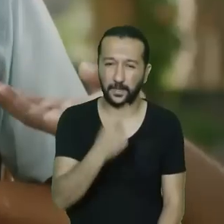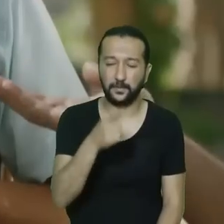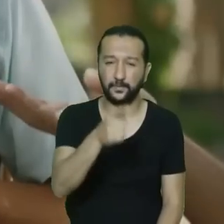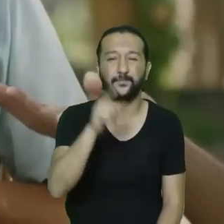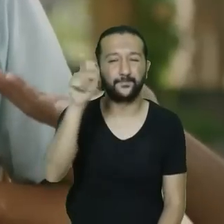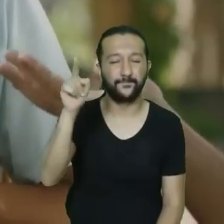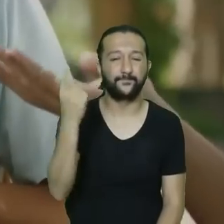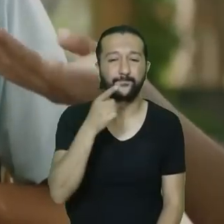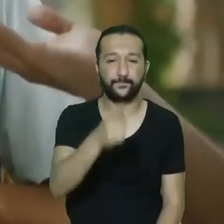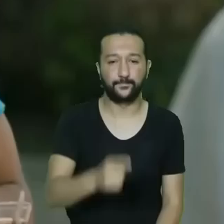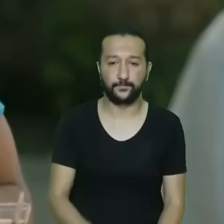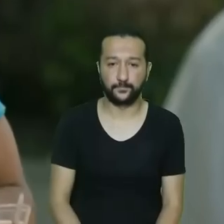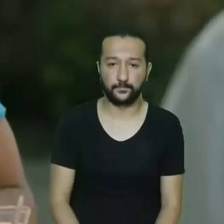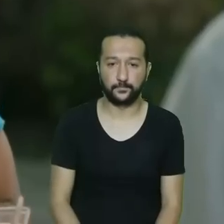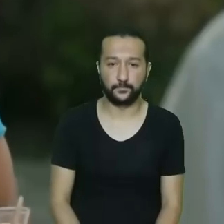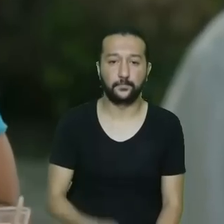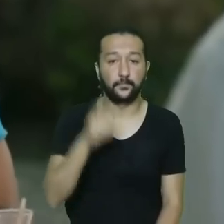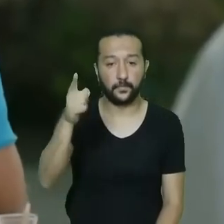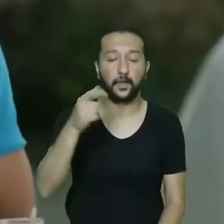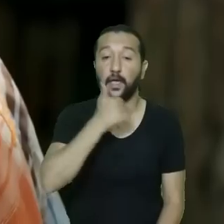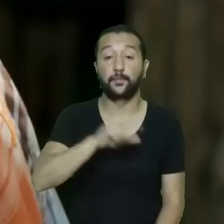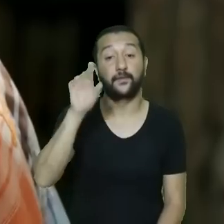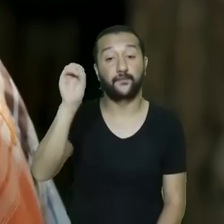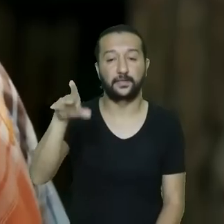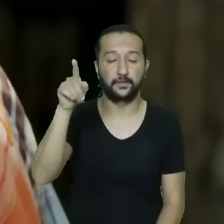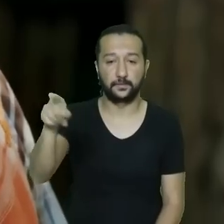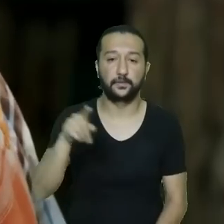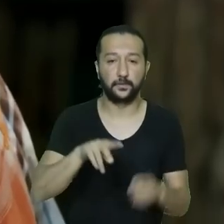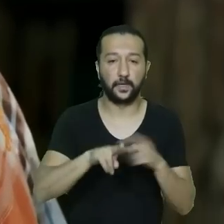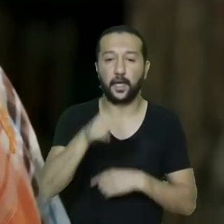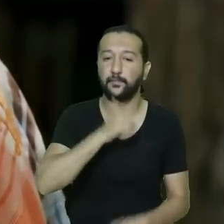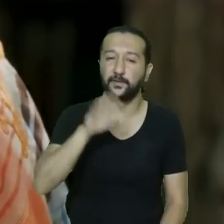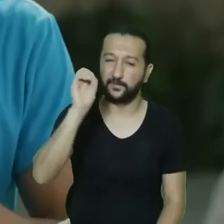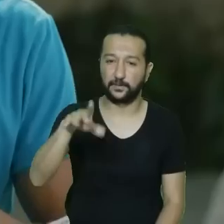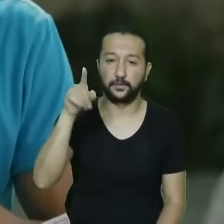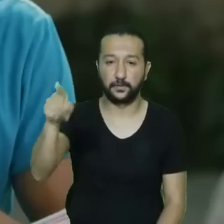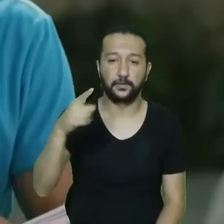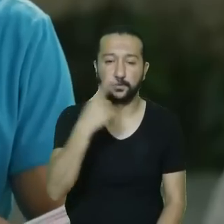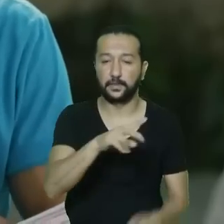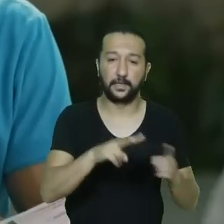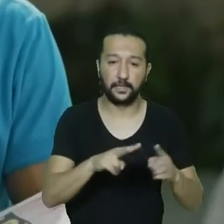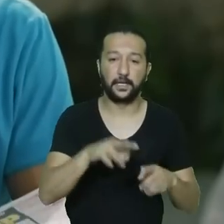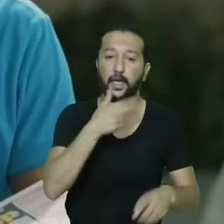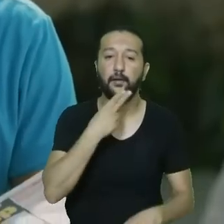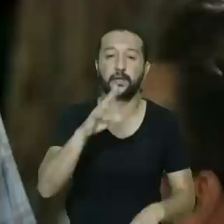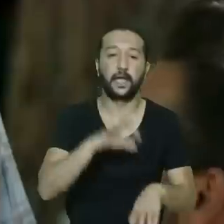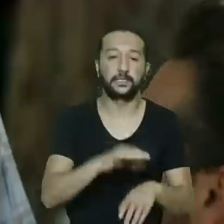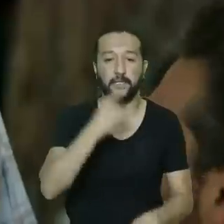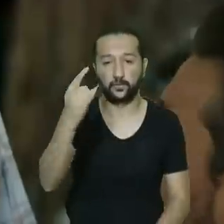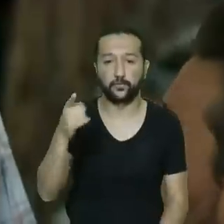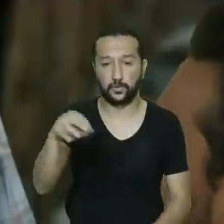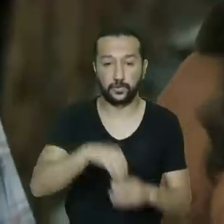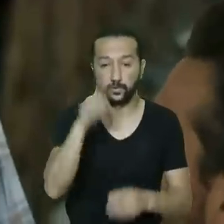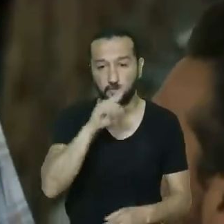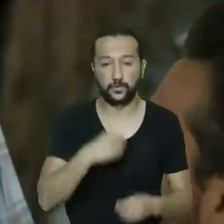be? Şeye. Hicabi abiye verdik. Hicabi abiye. Naciye abayı hastaneye götüreceğim işte.